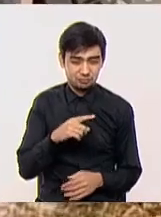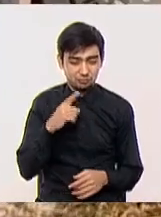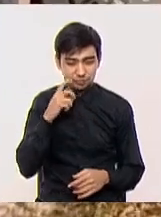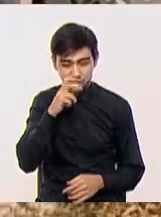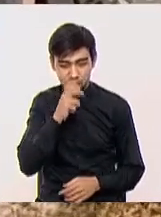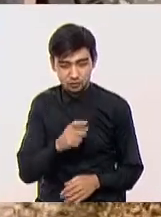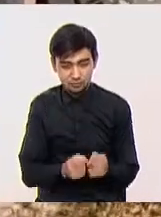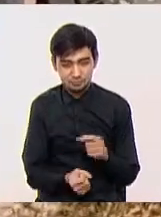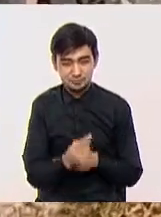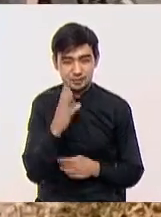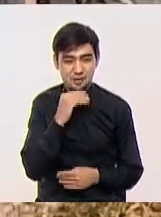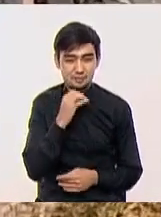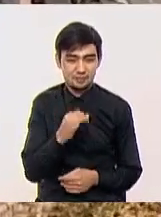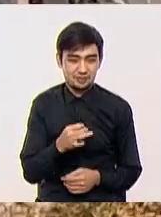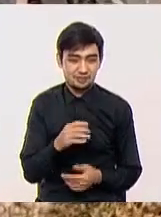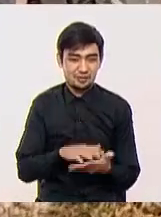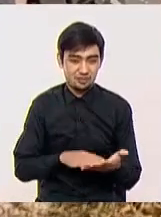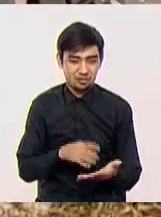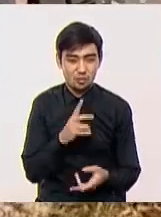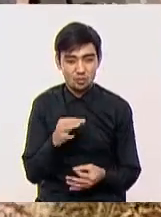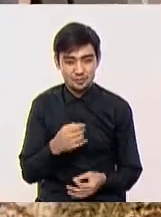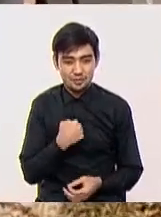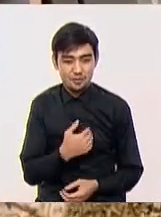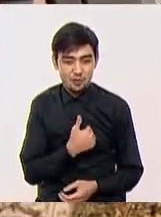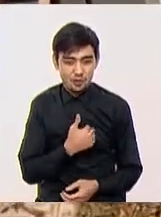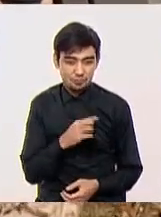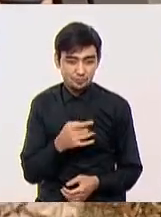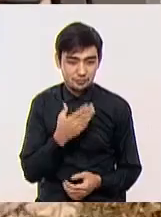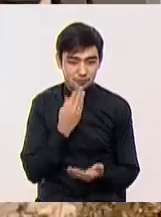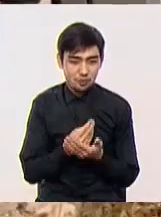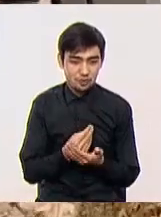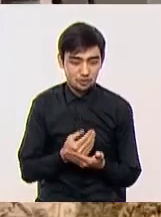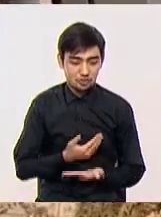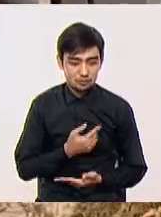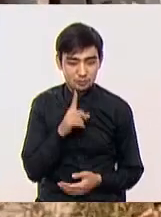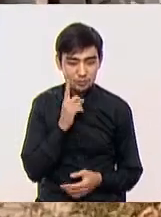становится скучно и так далее. Но я бы хотела до конца своей жизни остаться молодой.